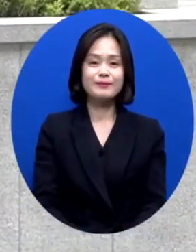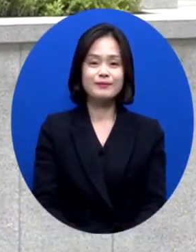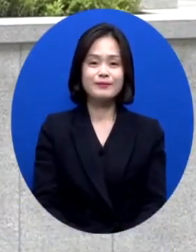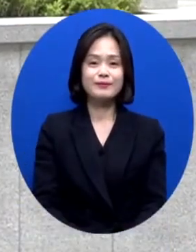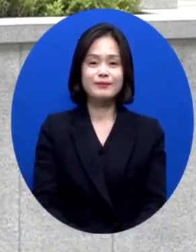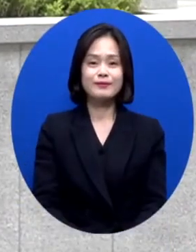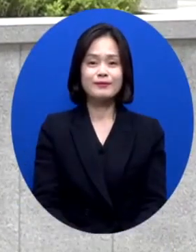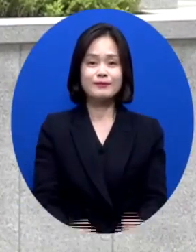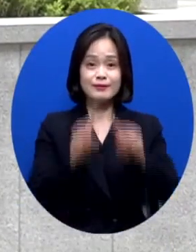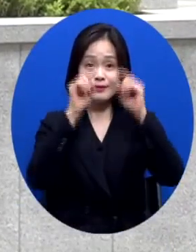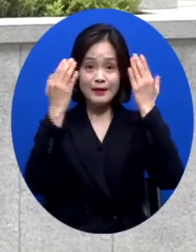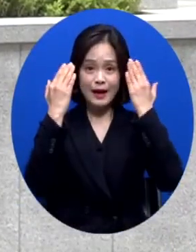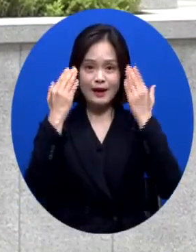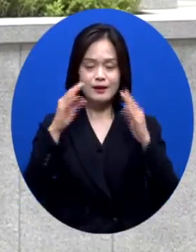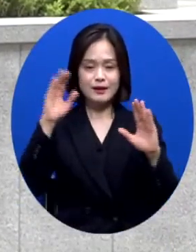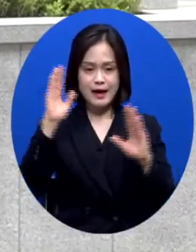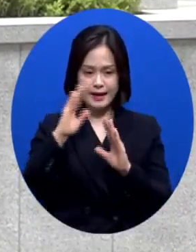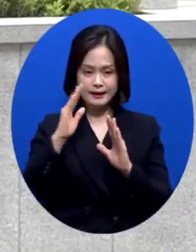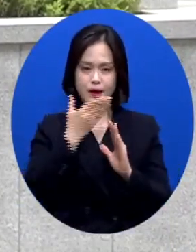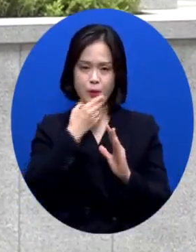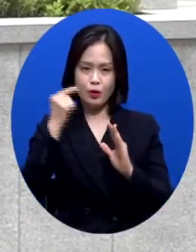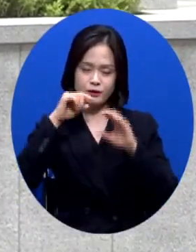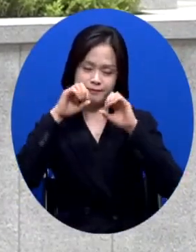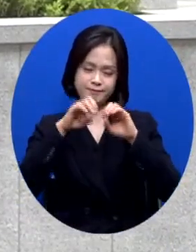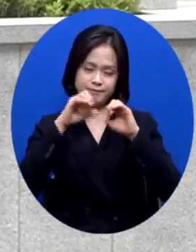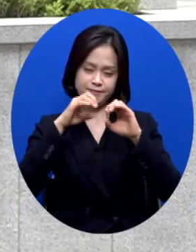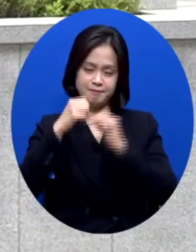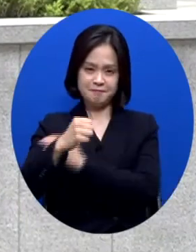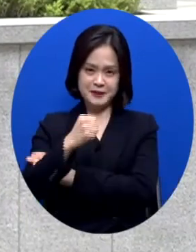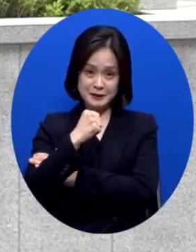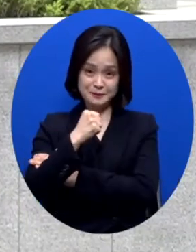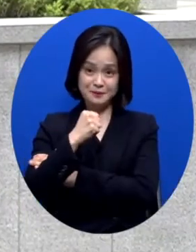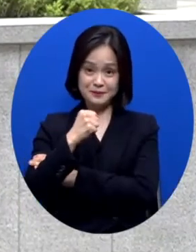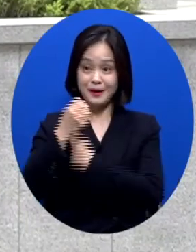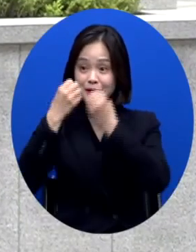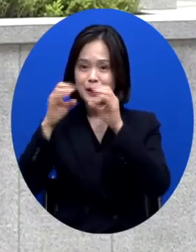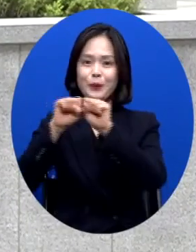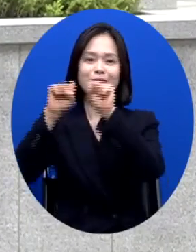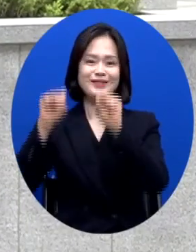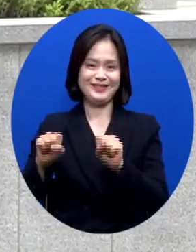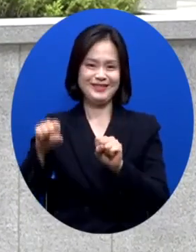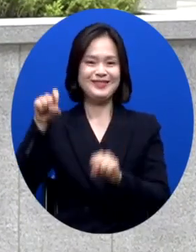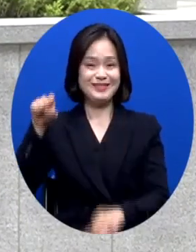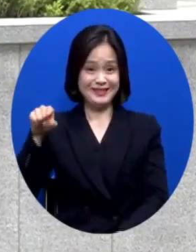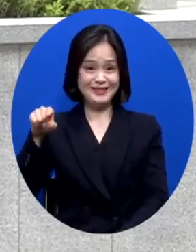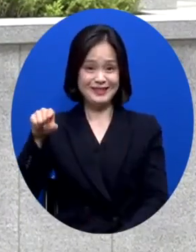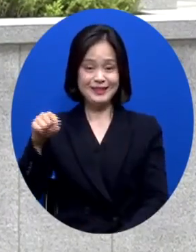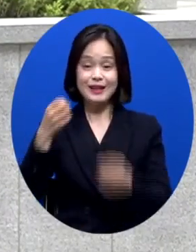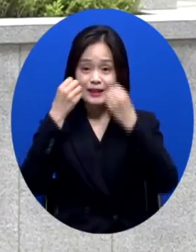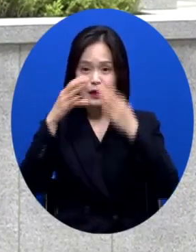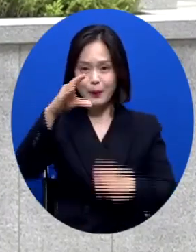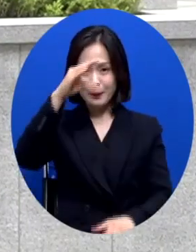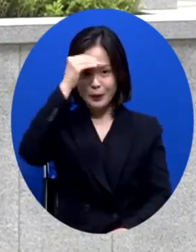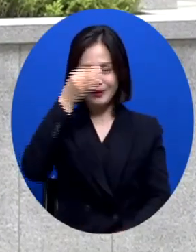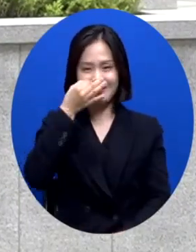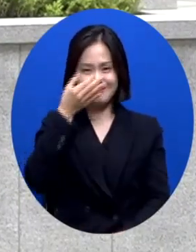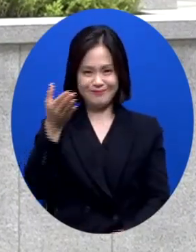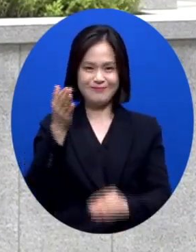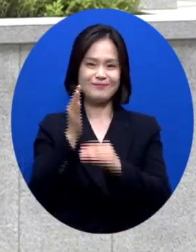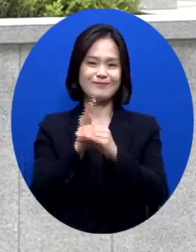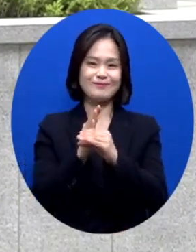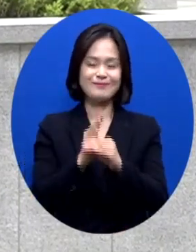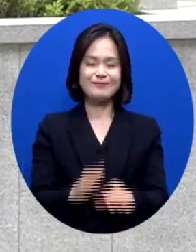대학교 차원의 캠퍼스 복음화 의지가 돋보이는 교목 다님 제 교목 제도의 새 모델이 되고 있습니다